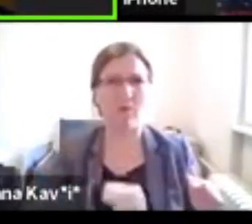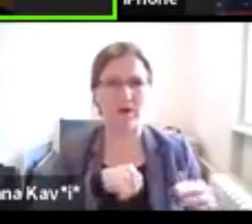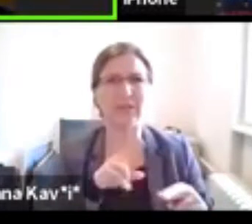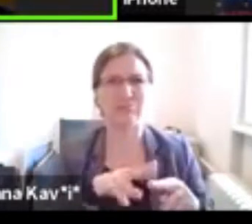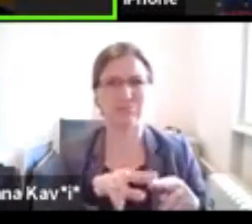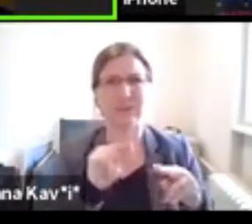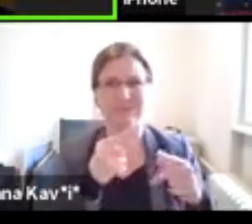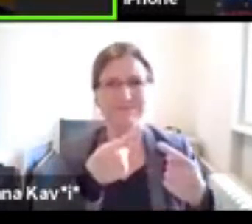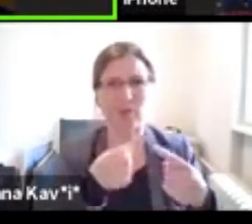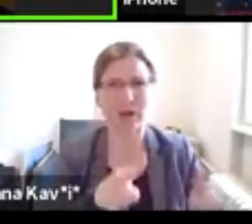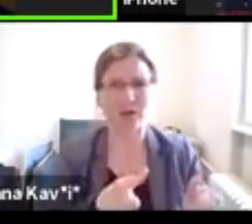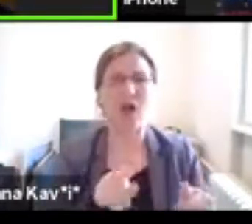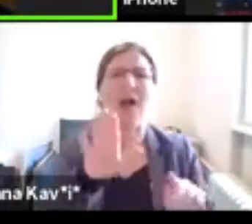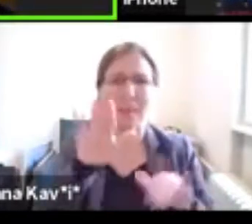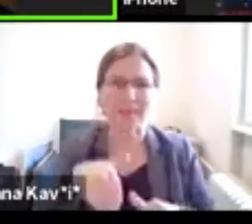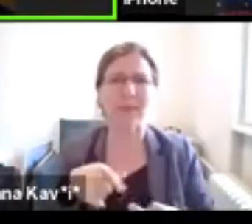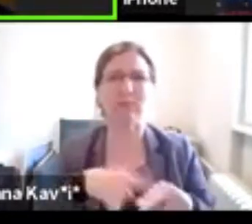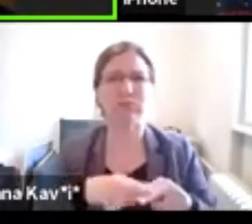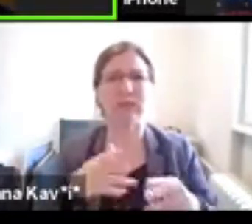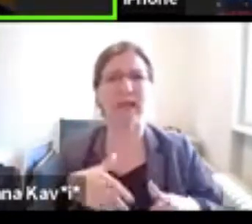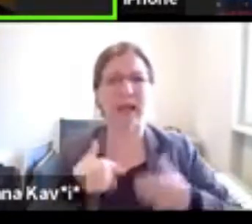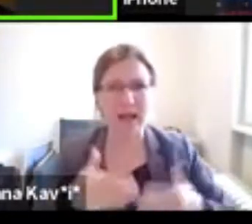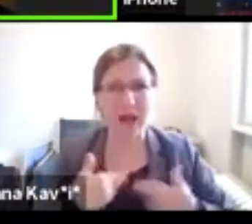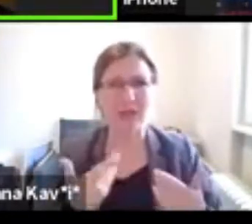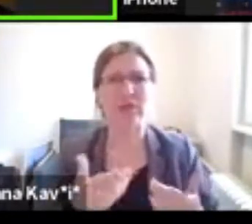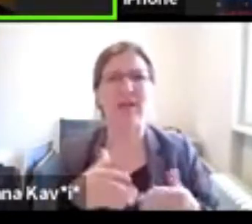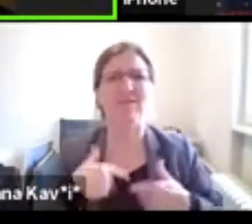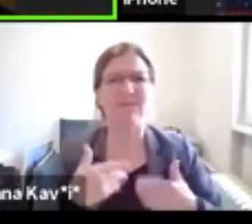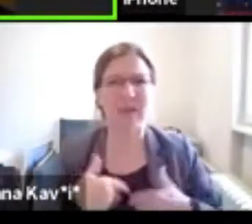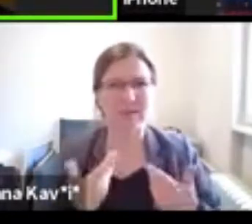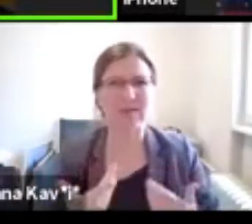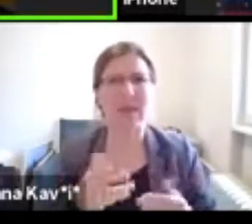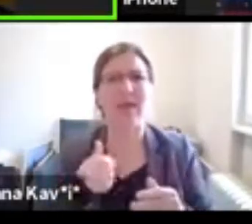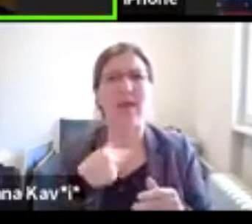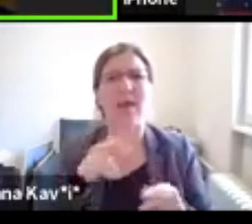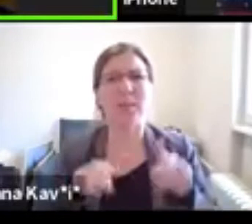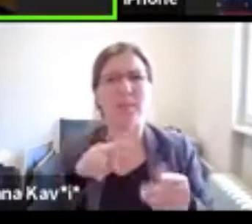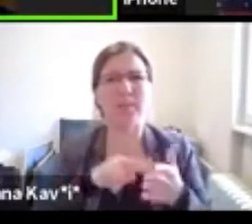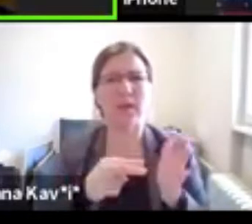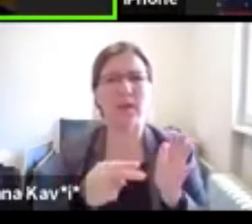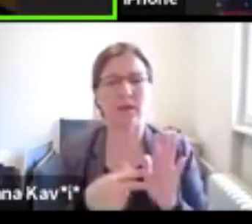u radosti, veselju i na neki način želim da